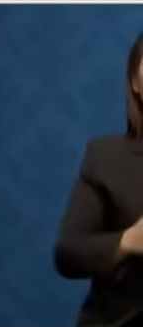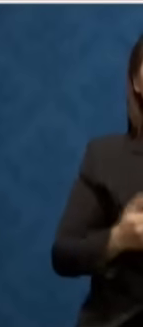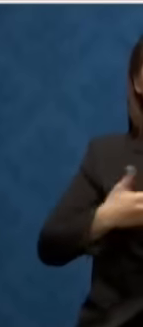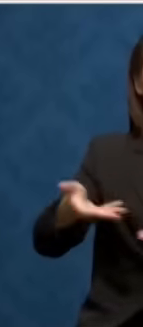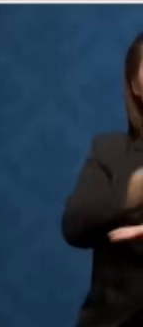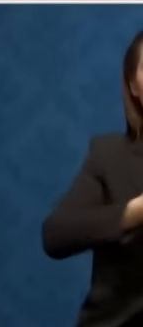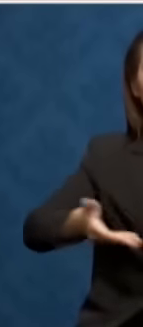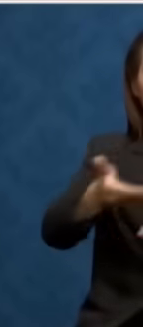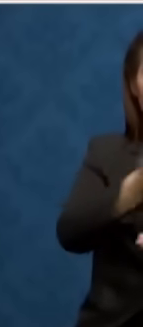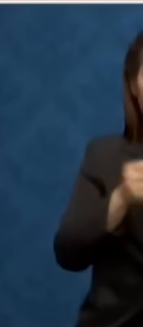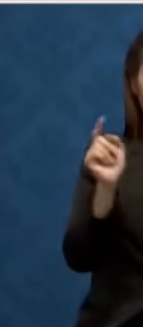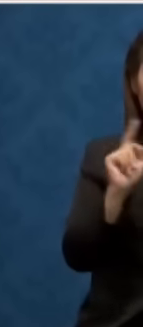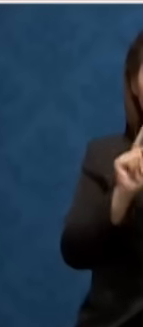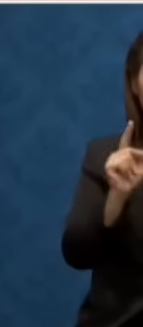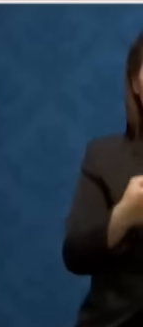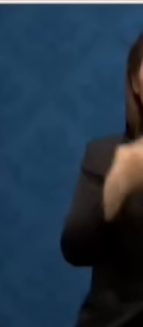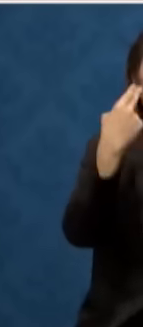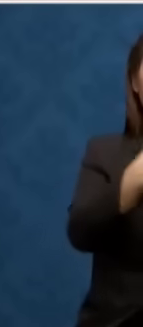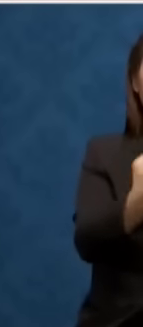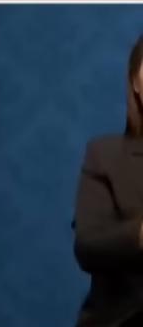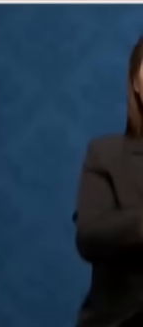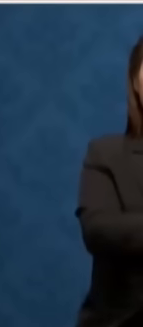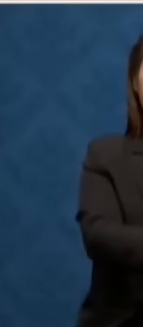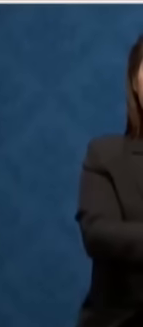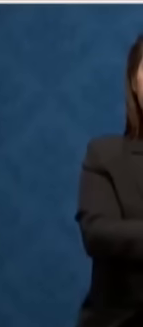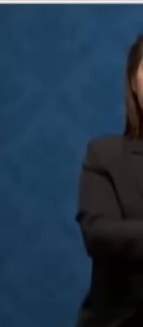าเสนอชื่อนี